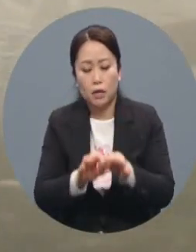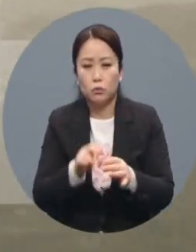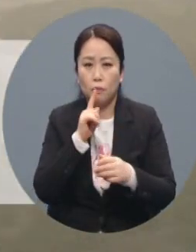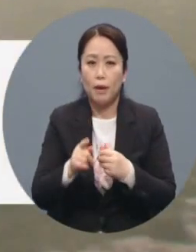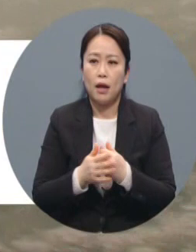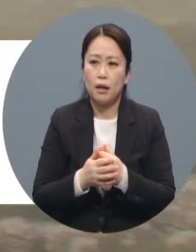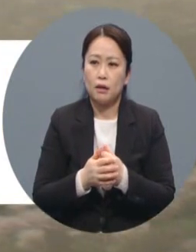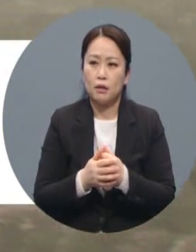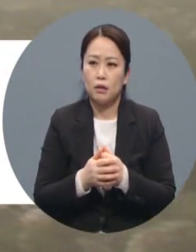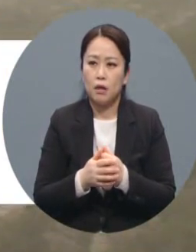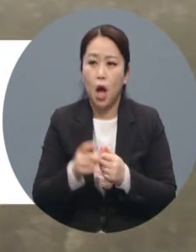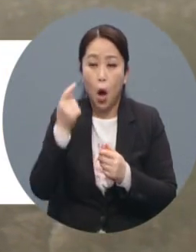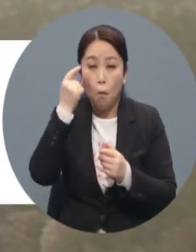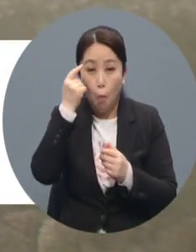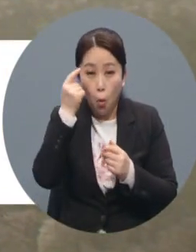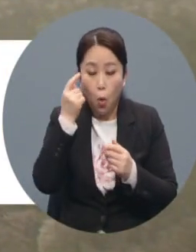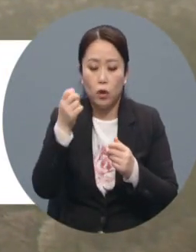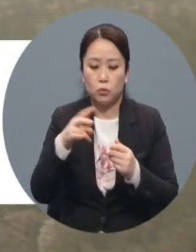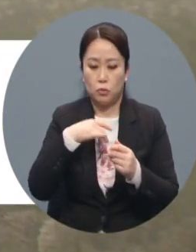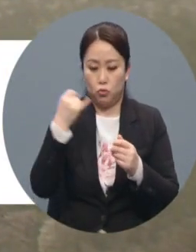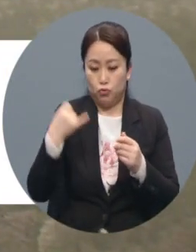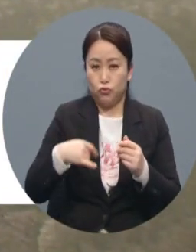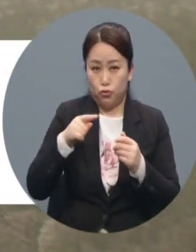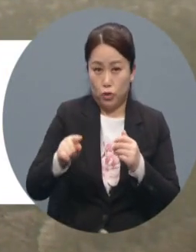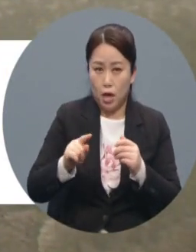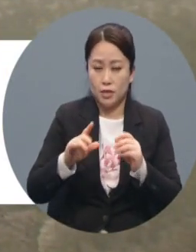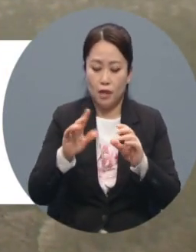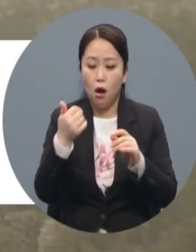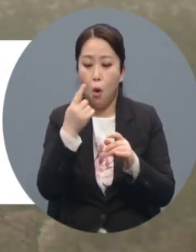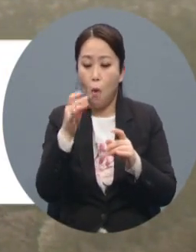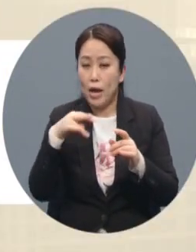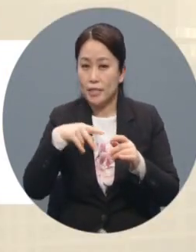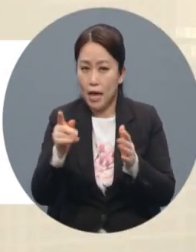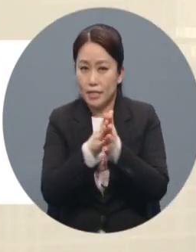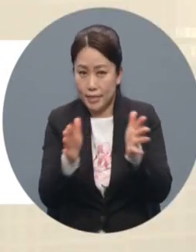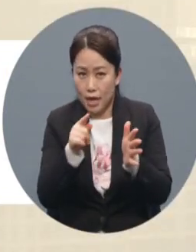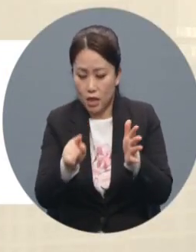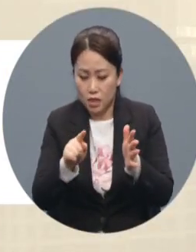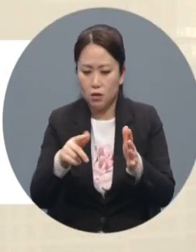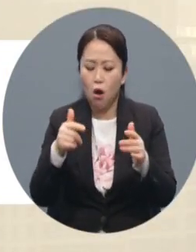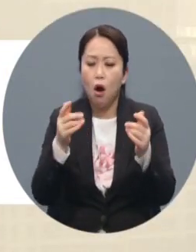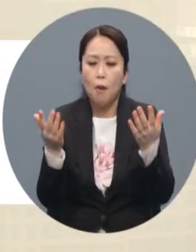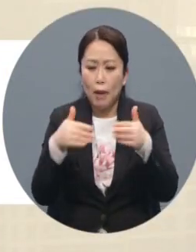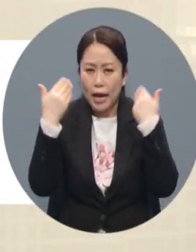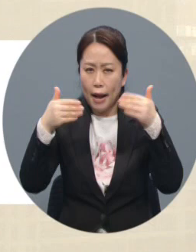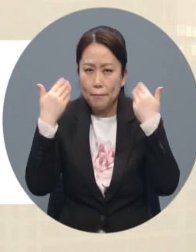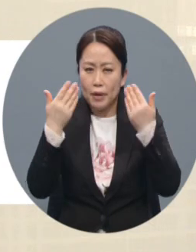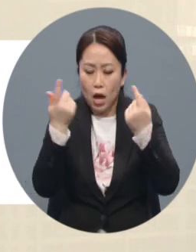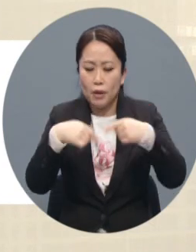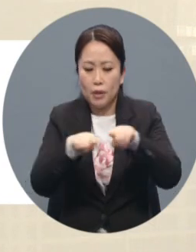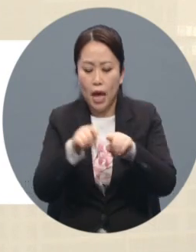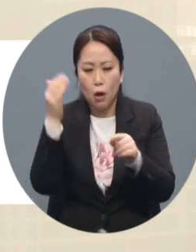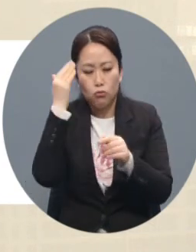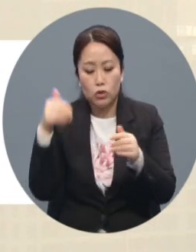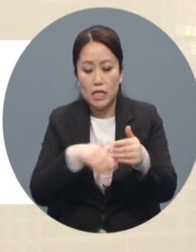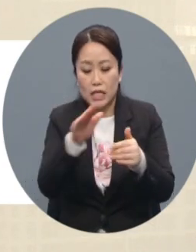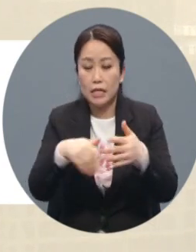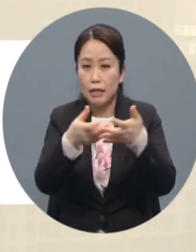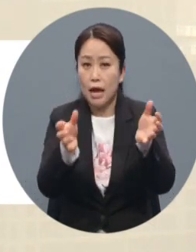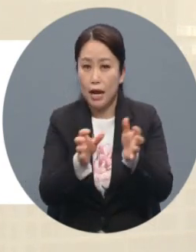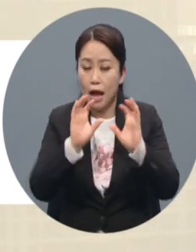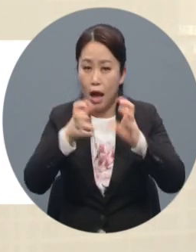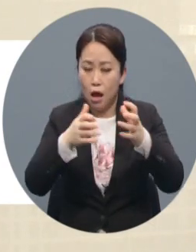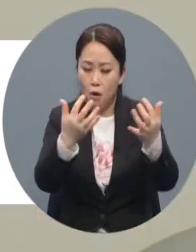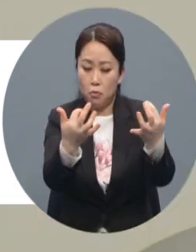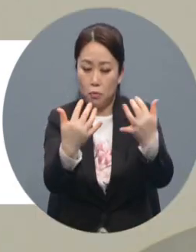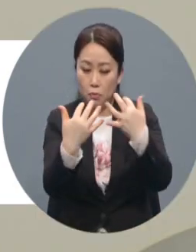사막과 중국 내몽골 고원에서 발원한 황사가 북서풍을 타고 우리나라에 유입되면서 부산과 울산, 경상남도